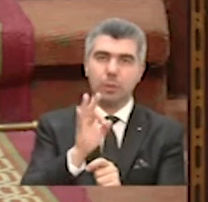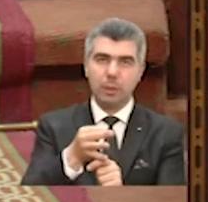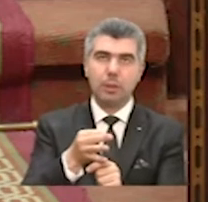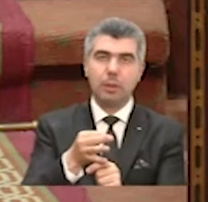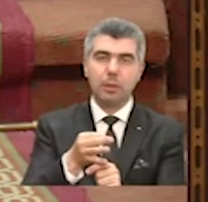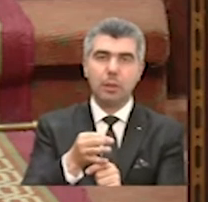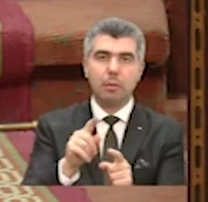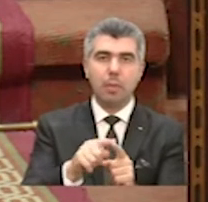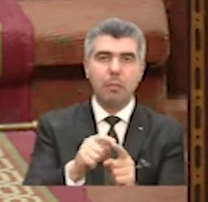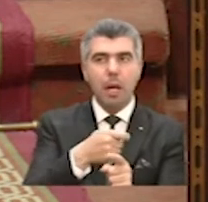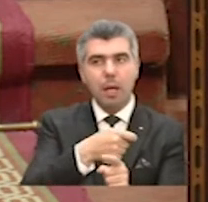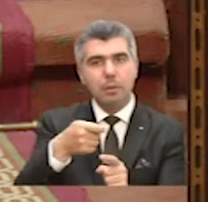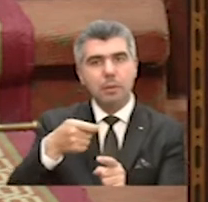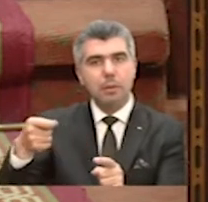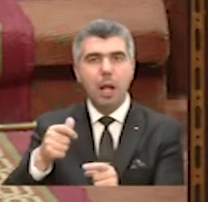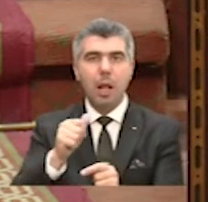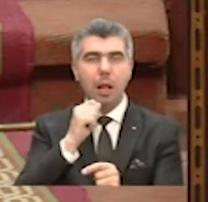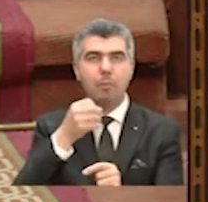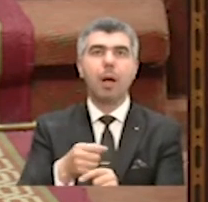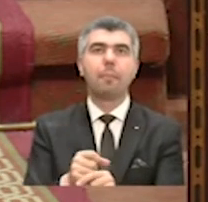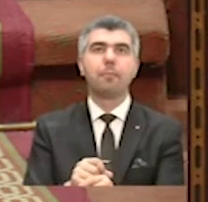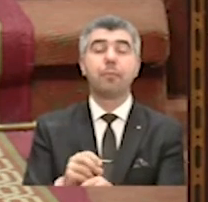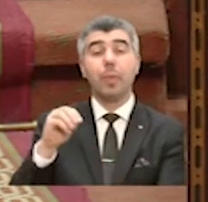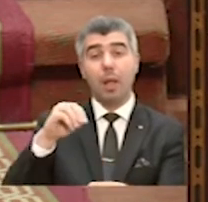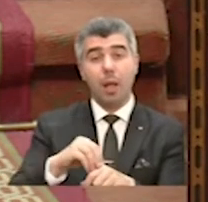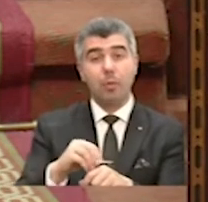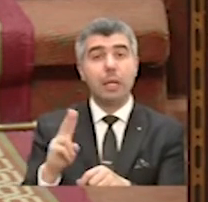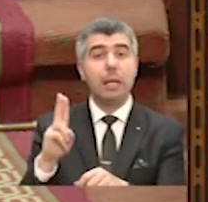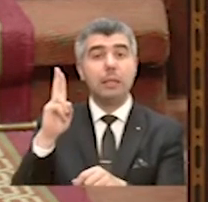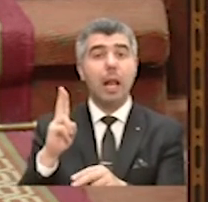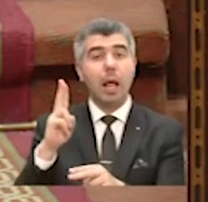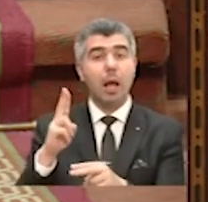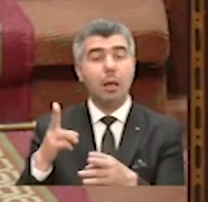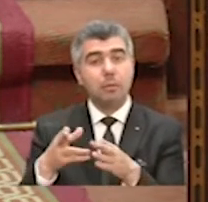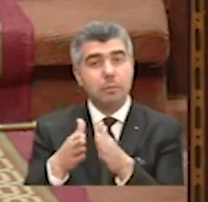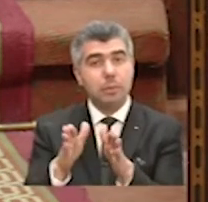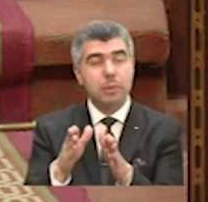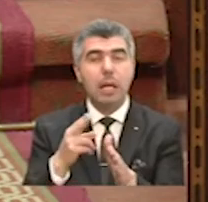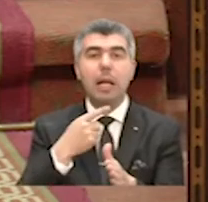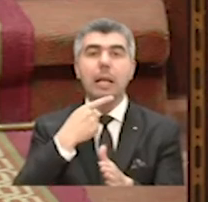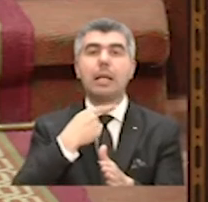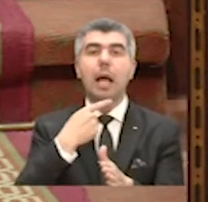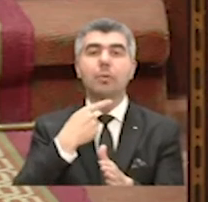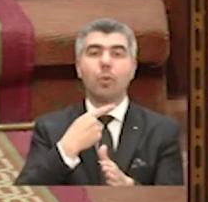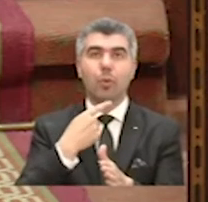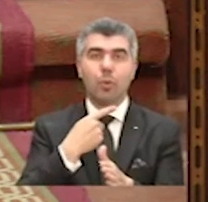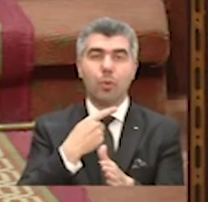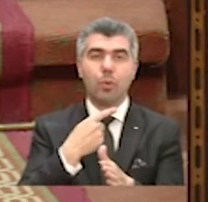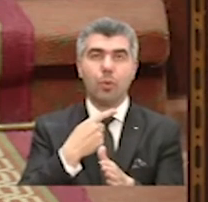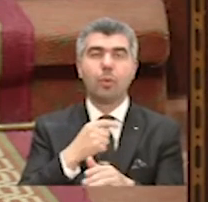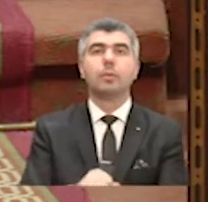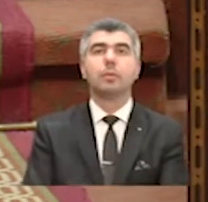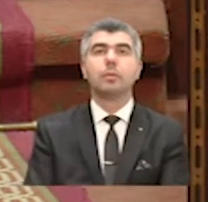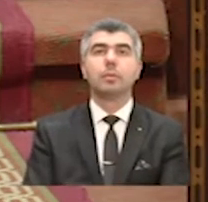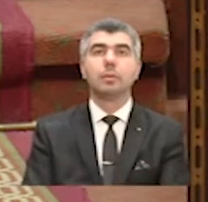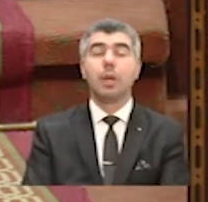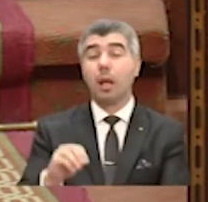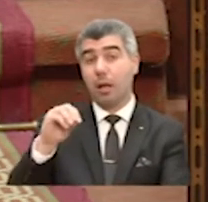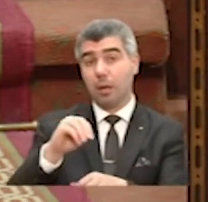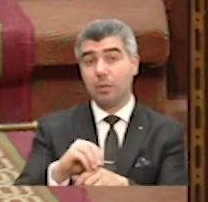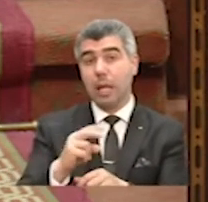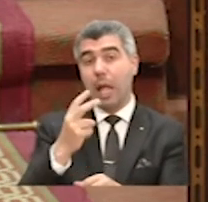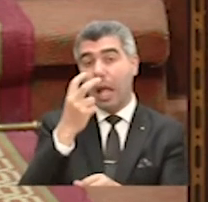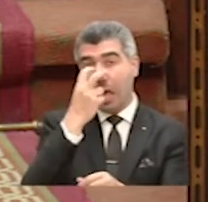باش يمكننا نحلوا هذا الأمر، وغنعطيو انطلاقة كذلك بالنسبة للناظور زيادة على الدخلة. وبالنسبة